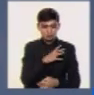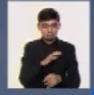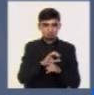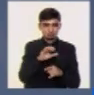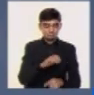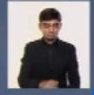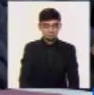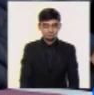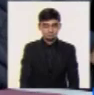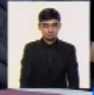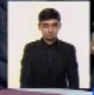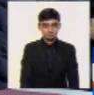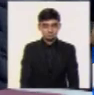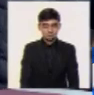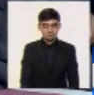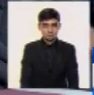салған.